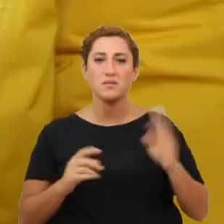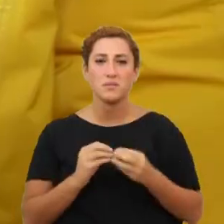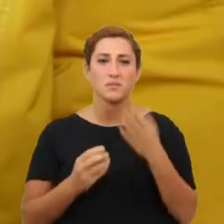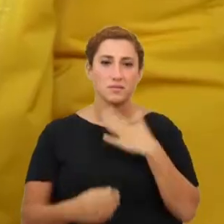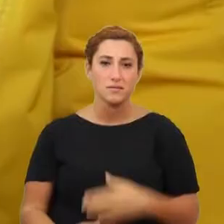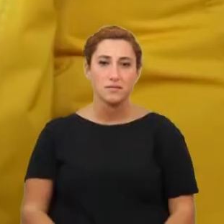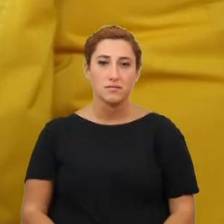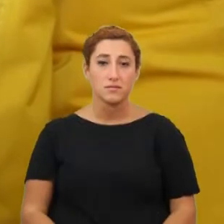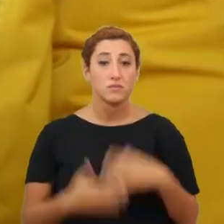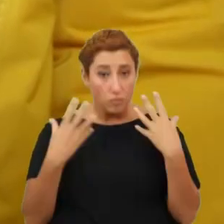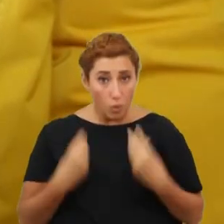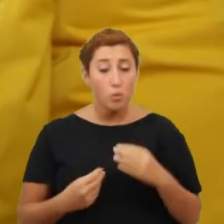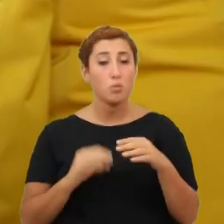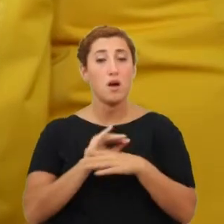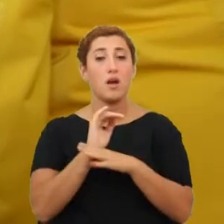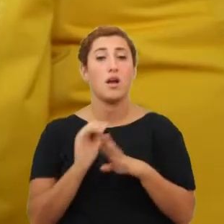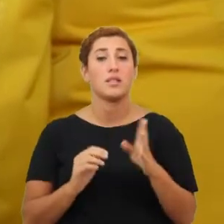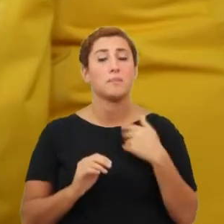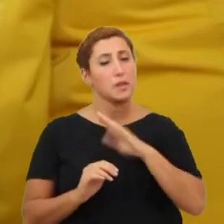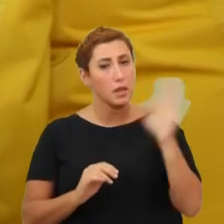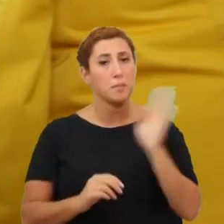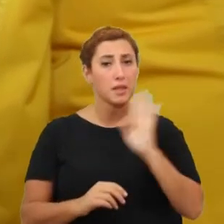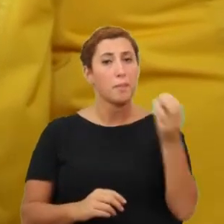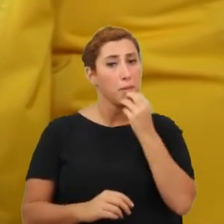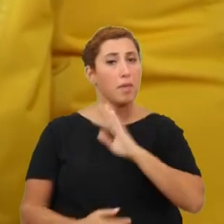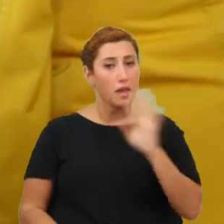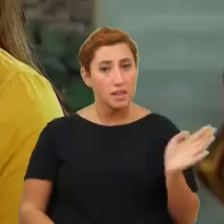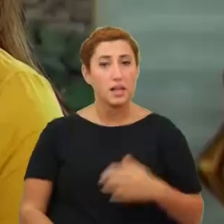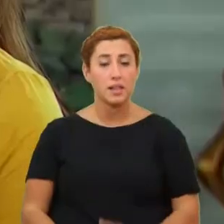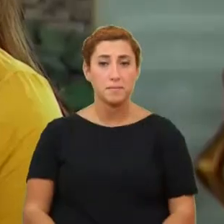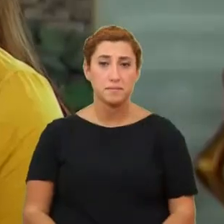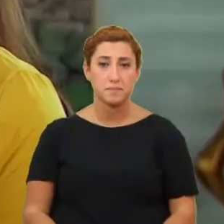durumda. Olur mu hayatım? Gidelim gidelim. Yemeğe gidelim.